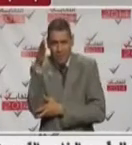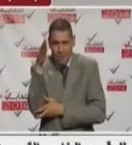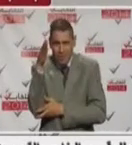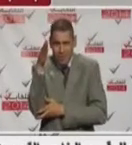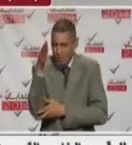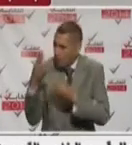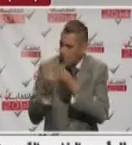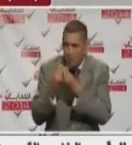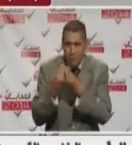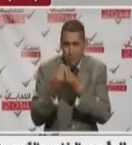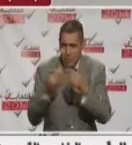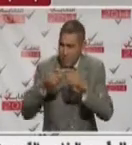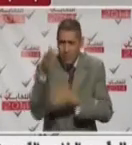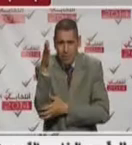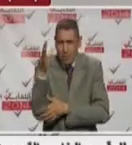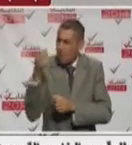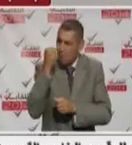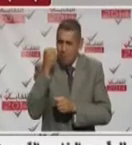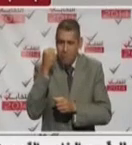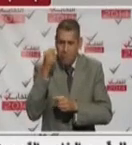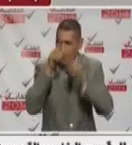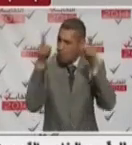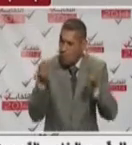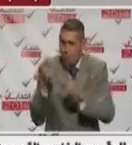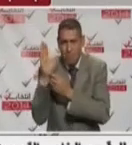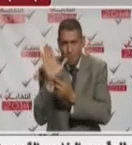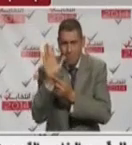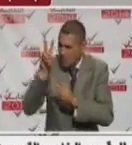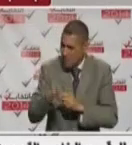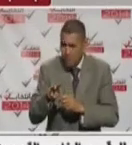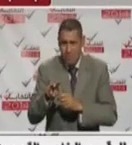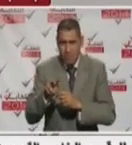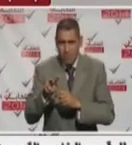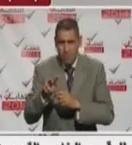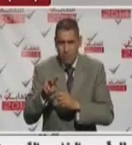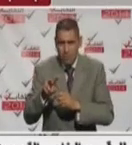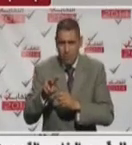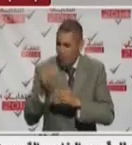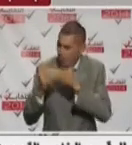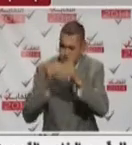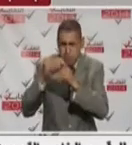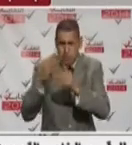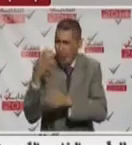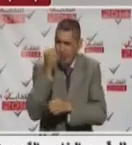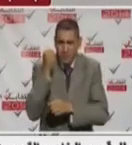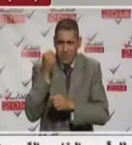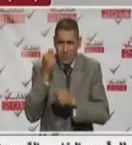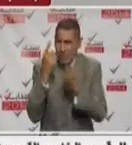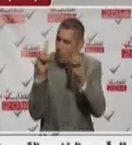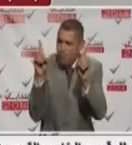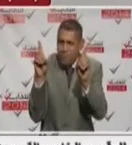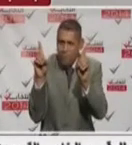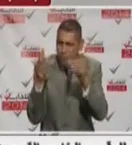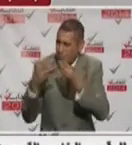الدولة المدنية ذات السيادة الوطنية والمؤسسات التمثيلية الفعلية والقيم الجمهورية وآليات الحكم الديمقراطي. قائمتنا